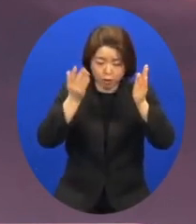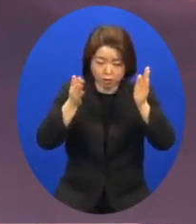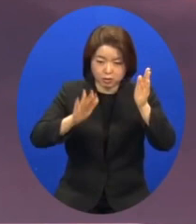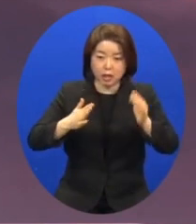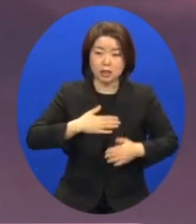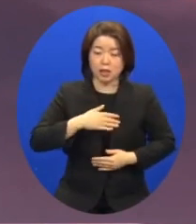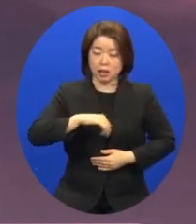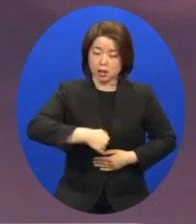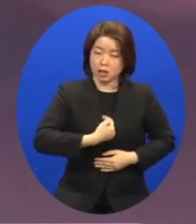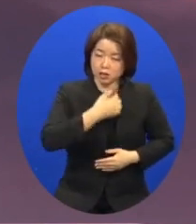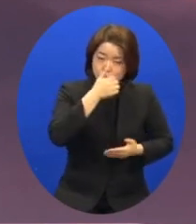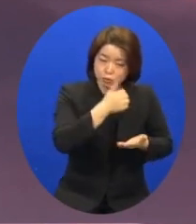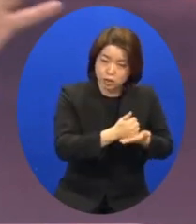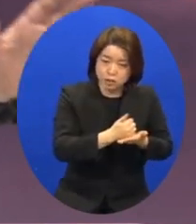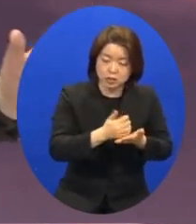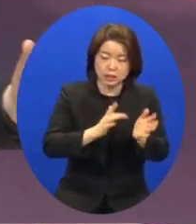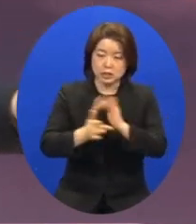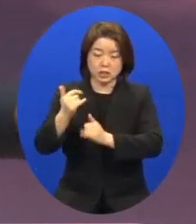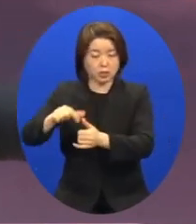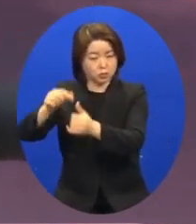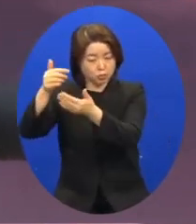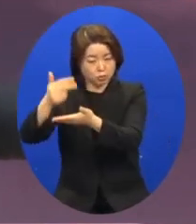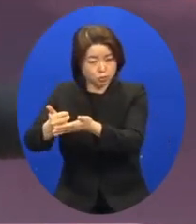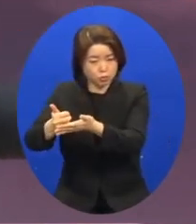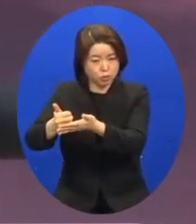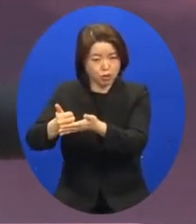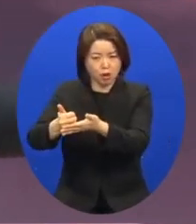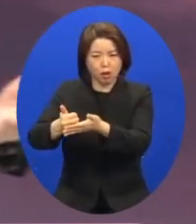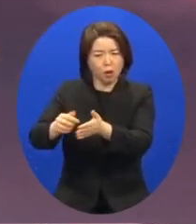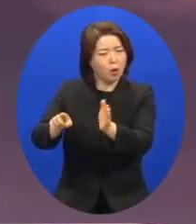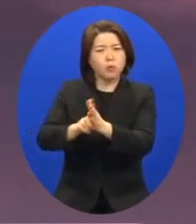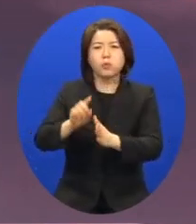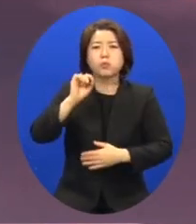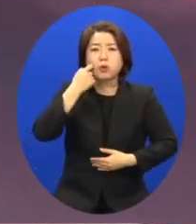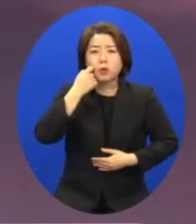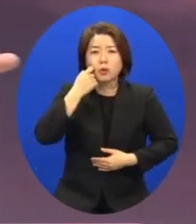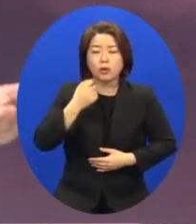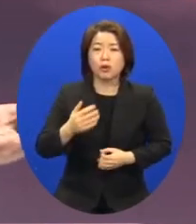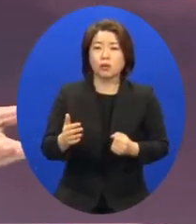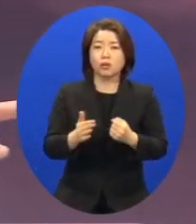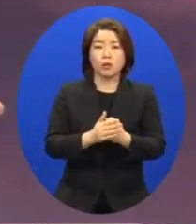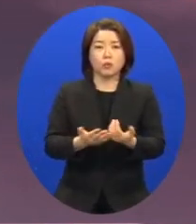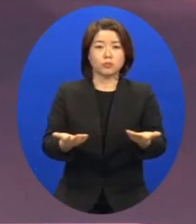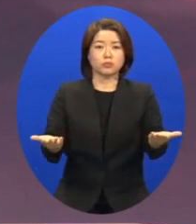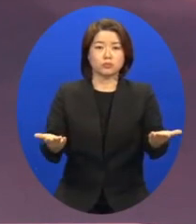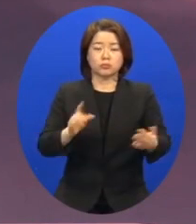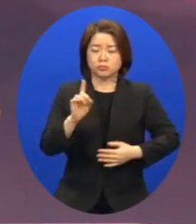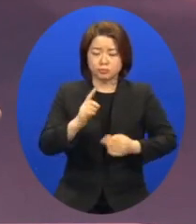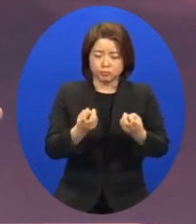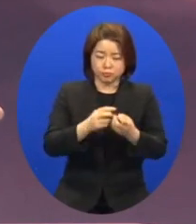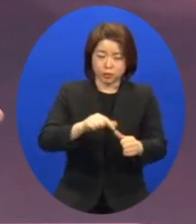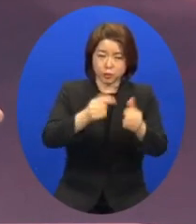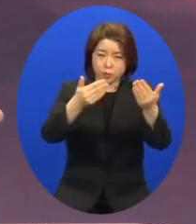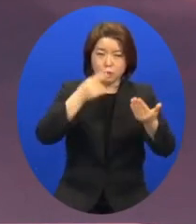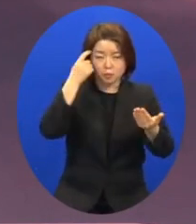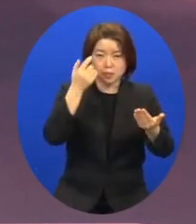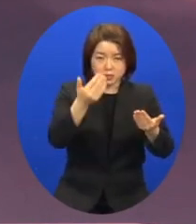예수님이 자기 구주 라는 사실이 믿어지지가 안되요 그러니 어떻게 구원을 받습니까